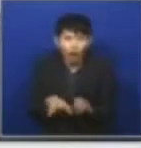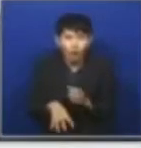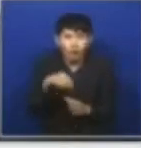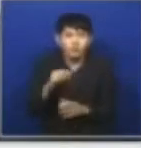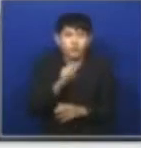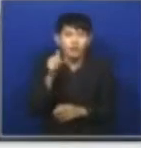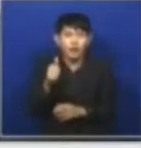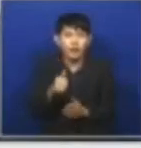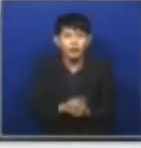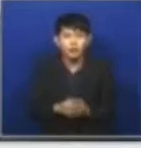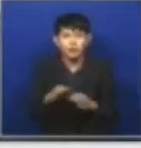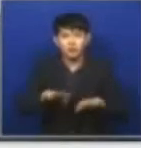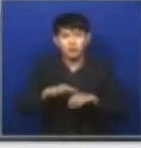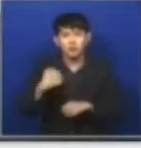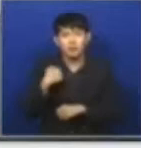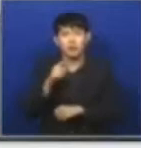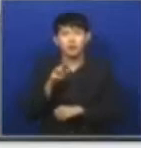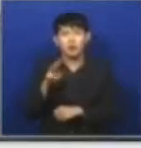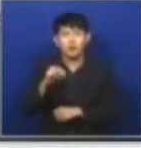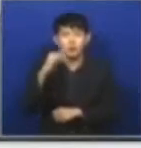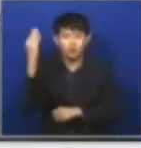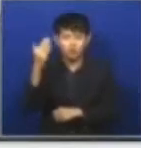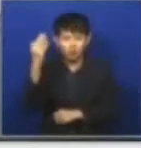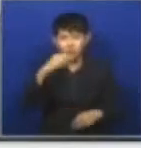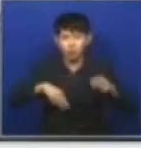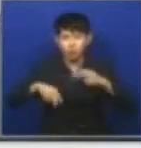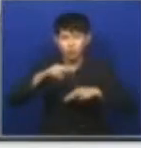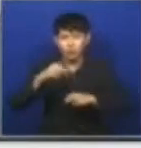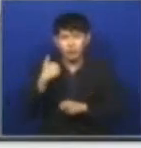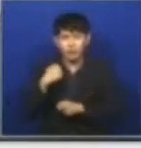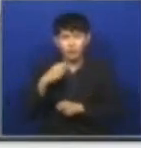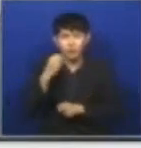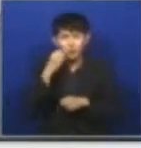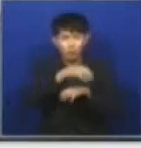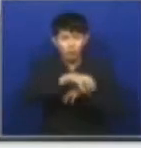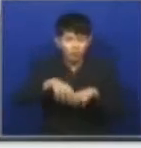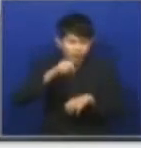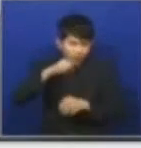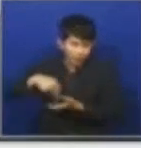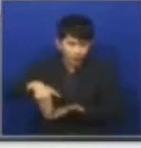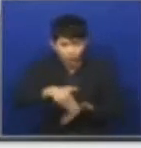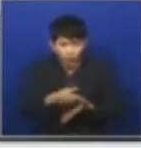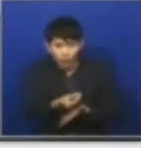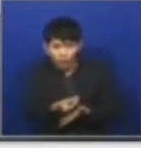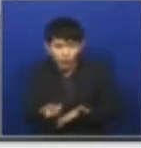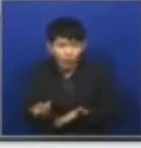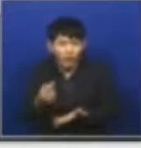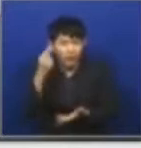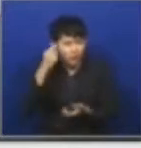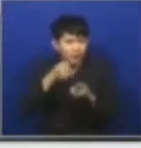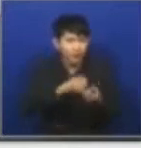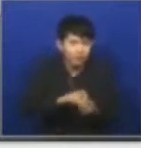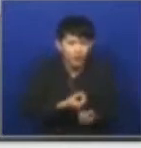วัดโดยกรมอุตุวันนี้วัดอยู่แล้วมันไหลไปไหนผ่านหมู่บ้านไหนเขาใช้น้ำเท่าไหร่เขาจะใช้เพื่อการเกษตรเท่าไหร่เ